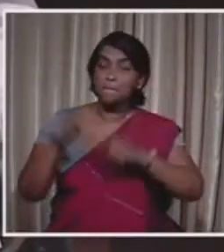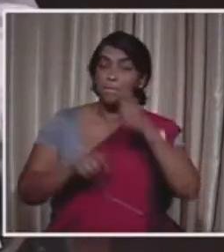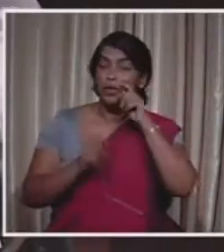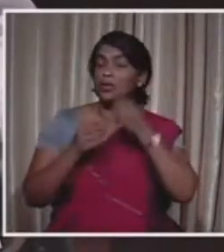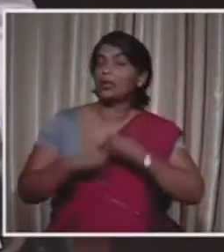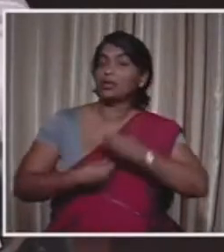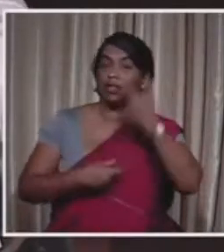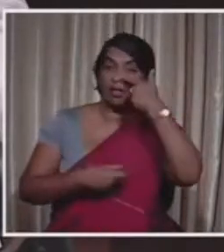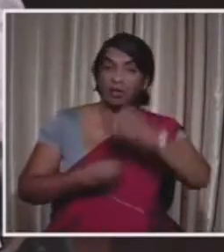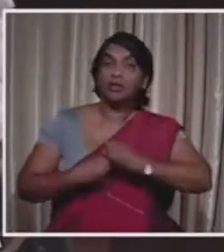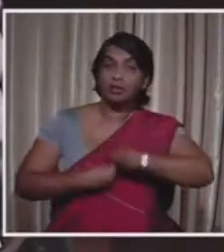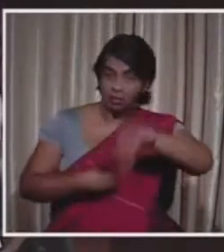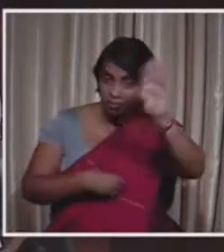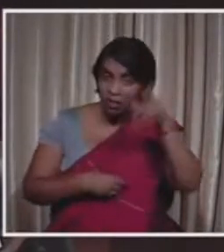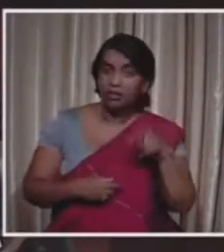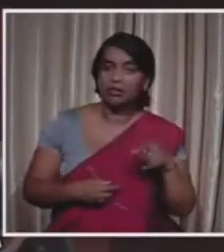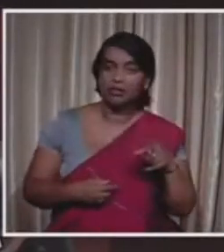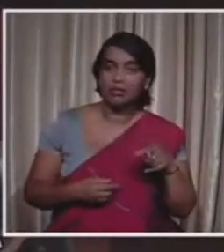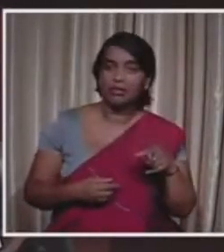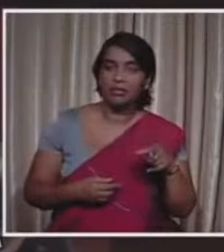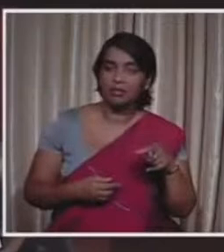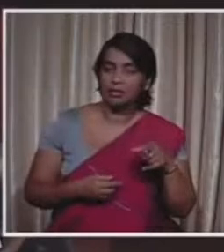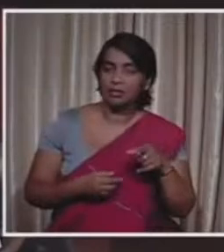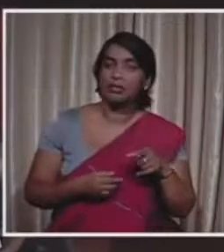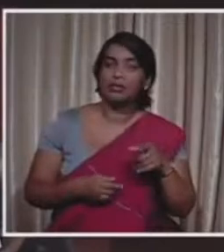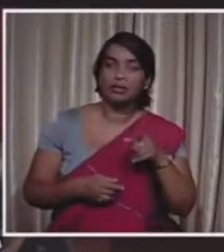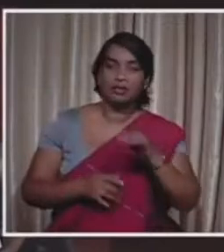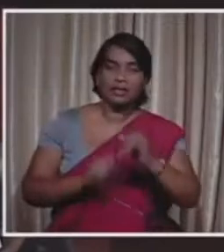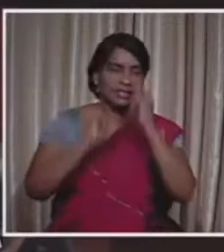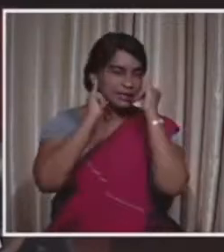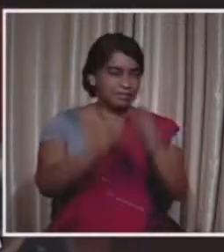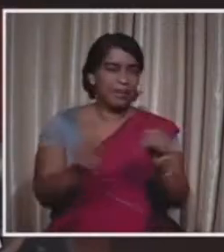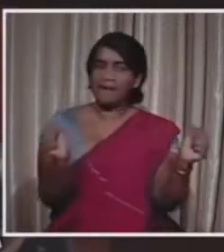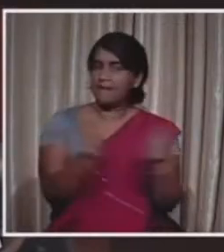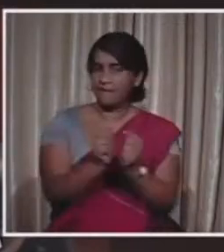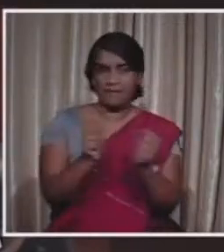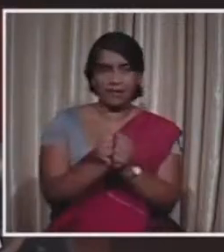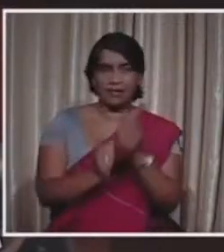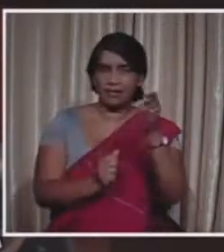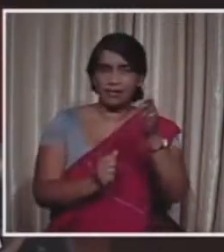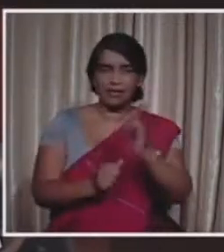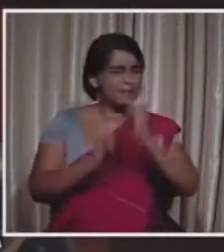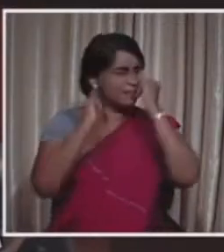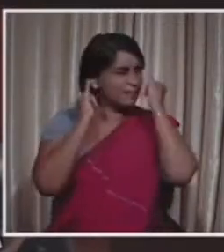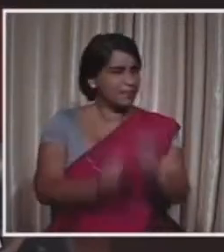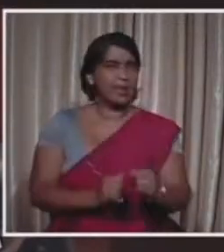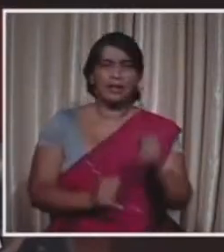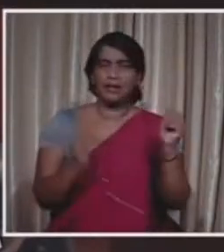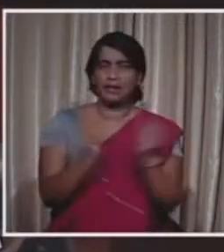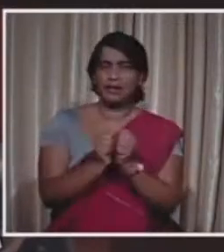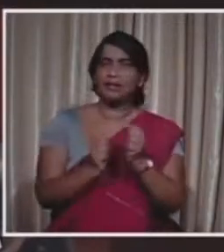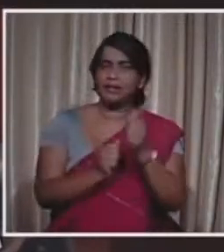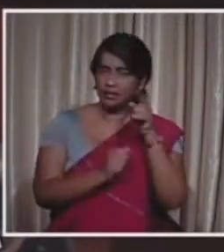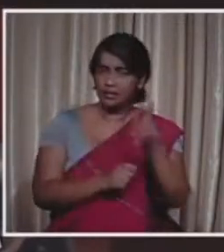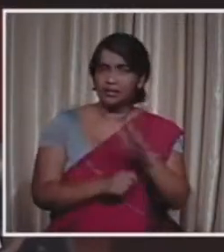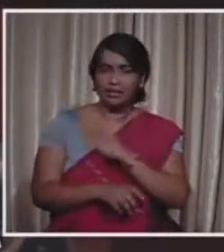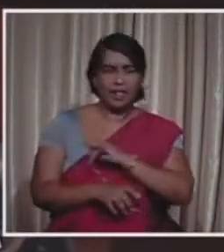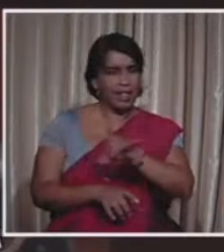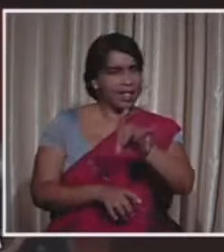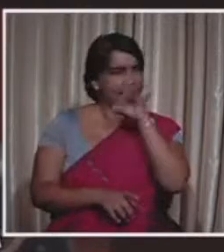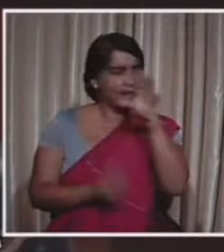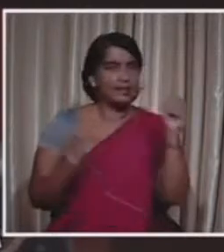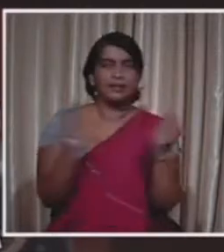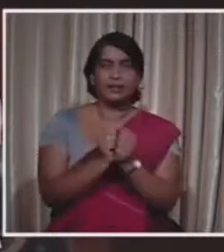ජනතාවට තෙල් ටික විකුණන්න කරේ මහ දහජරා වැඩක්, අසික්කිත වැඩක්, නිහීන